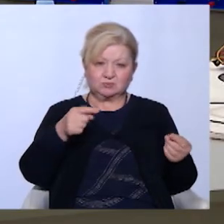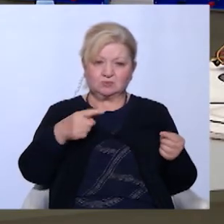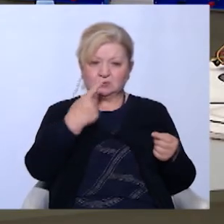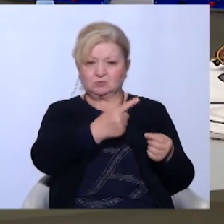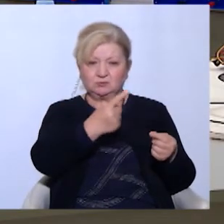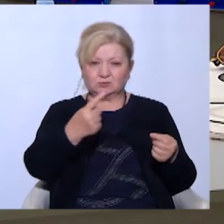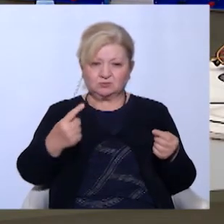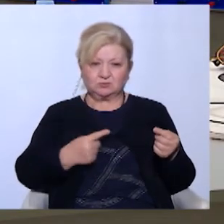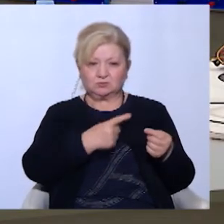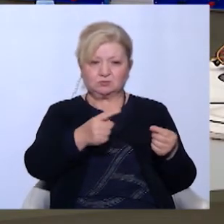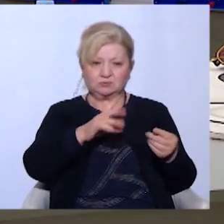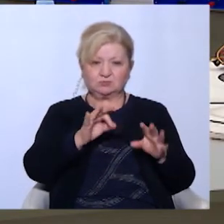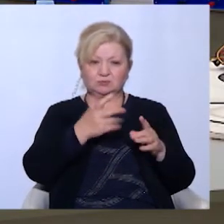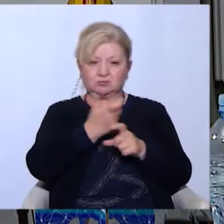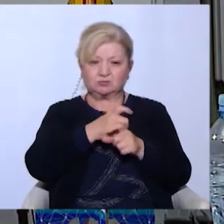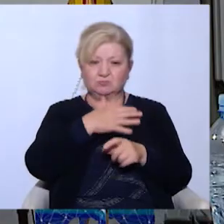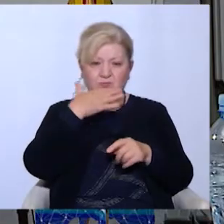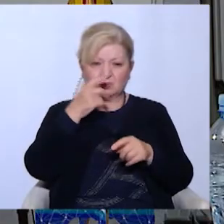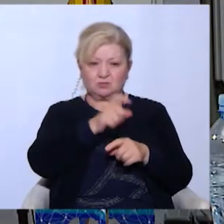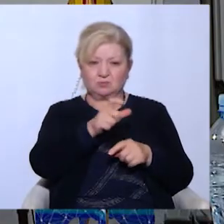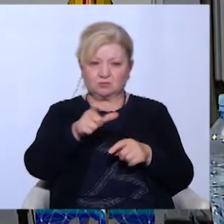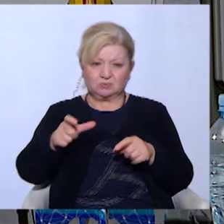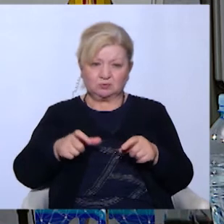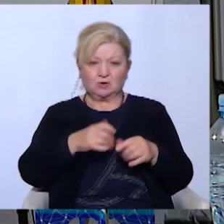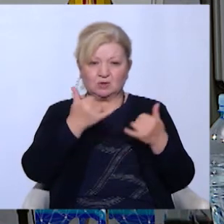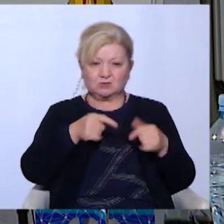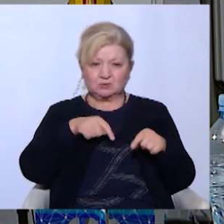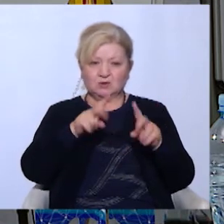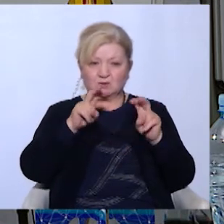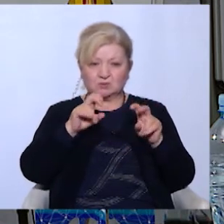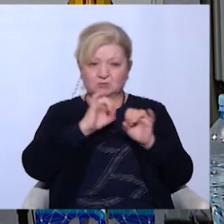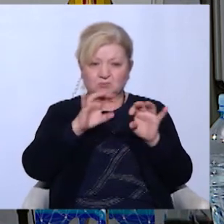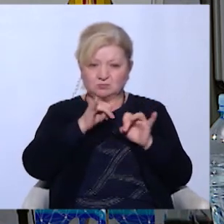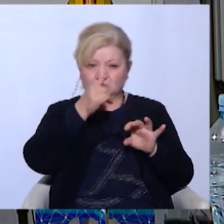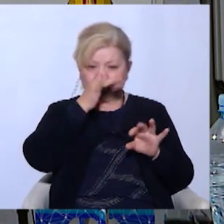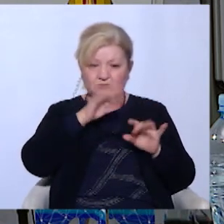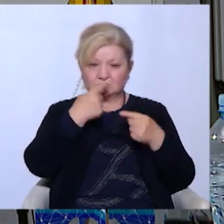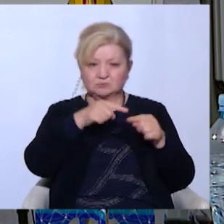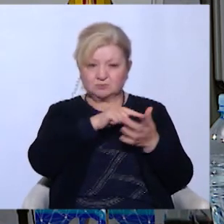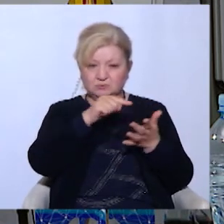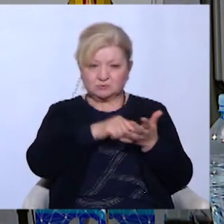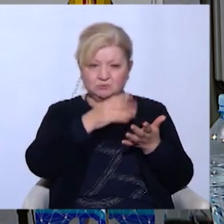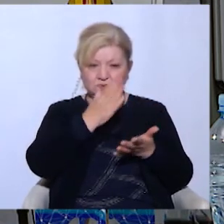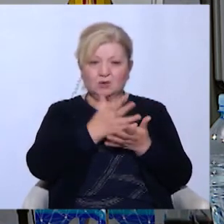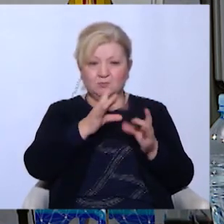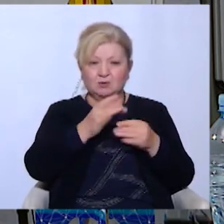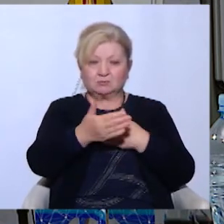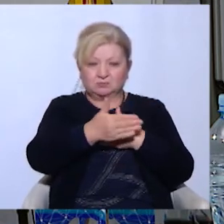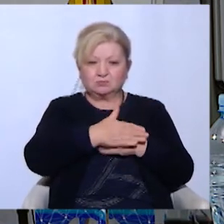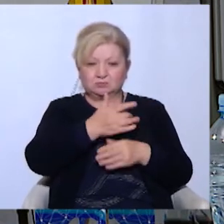ამ კოჭებს. ანუ მით უმეტეს რომ დიდი რაოდენობა. დღეს ჩვენ ამ თემას ვერ განიხილავთ, იმიტომ რომ ეს სხვა საკითხია,